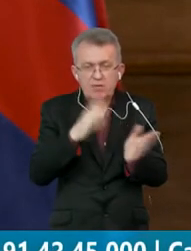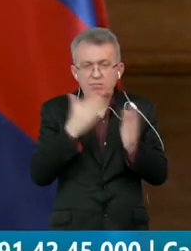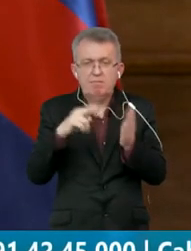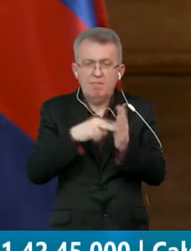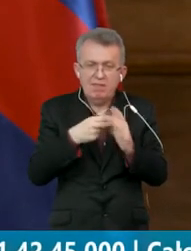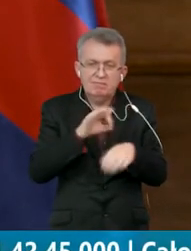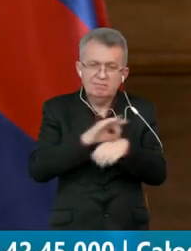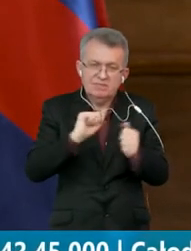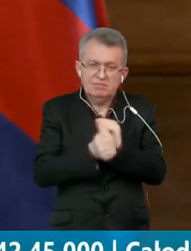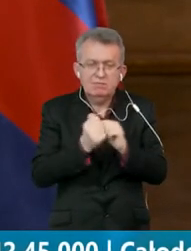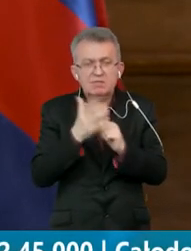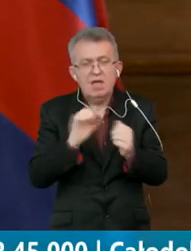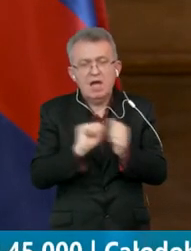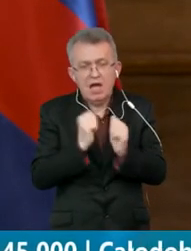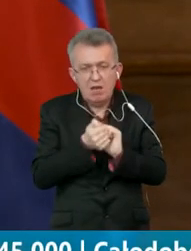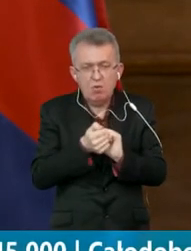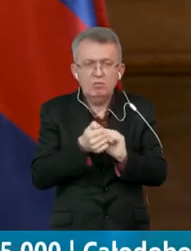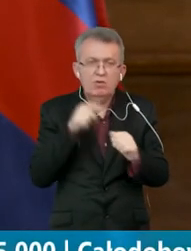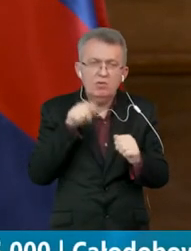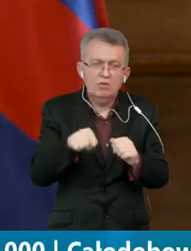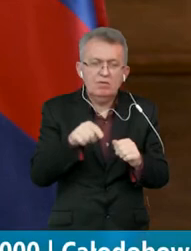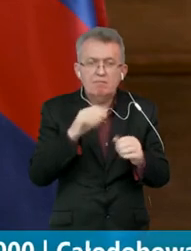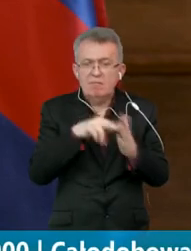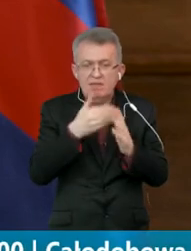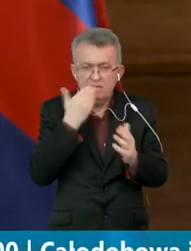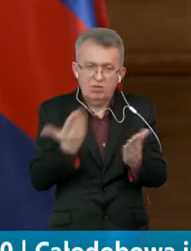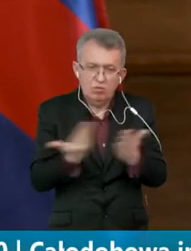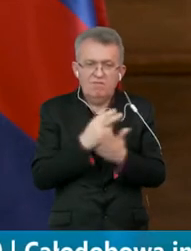plany zagospodarowania przestrzennego lub uchwalali w tych miejscach, w których tych planów jeszcze nie ma.